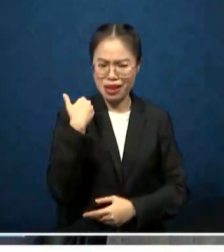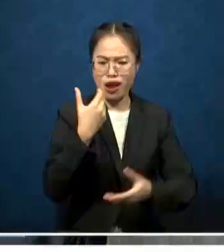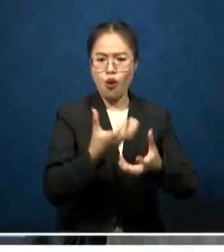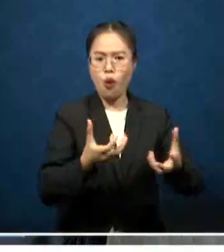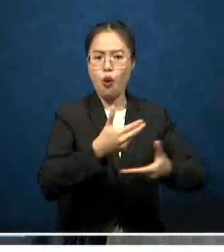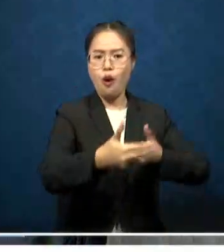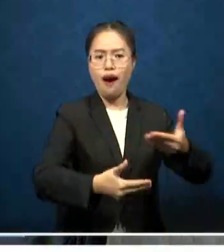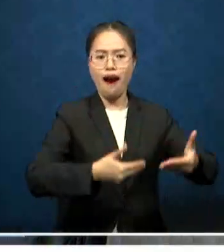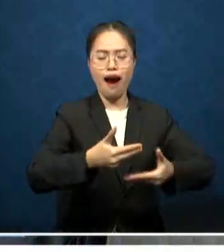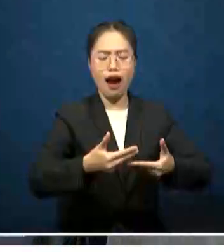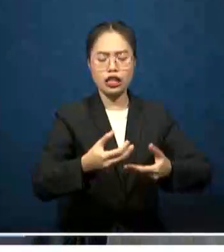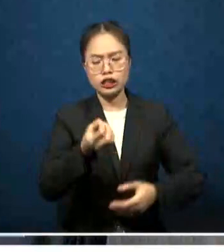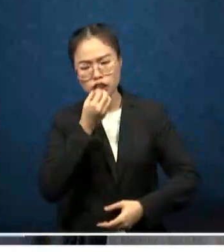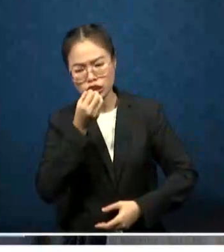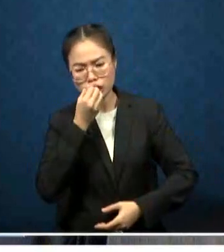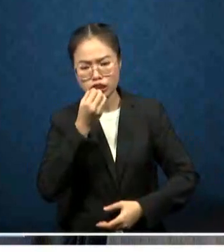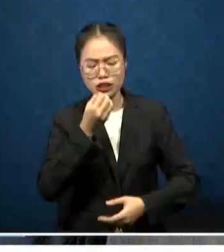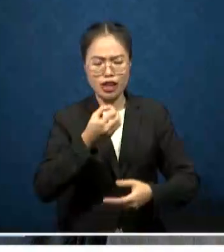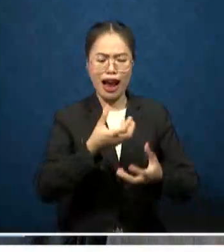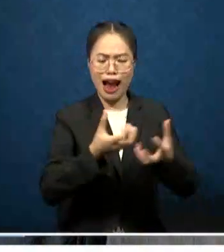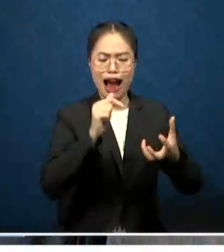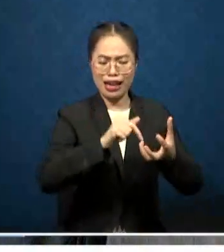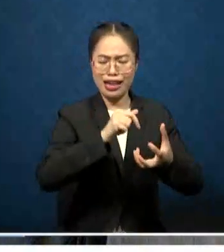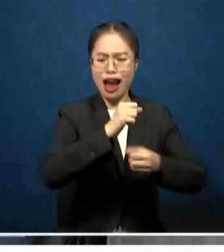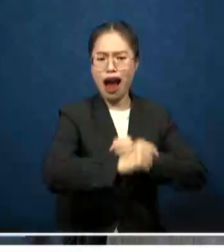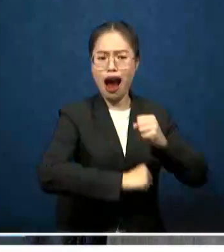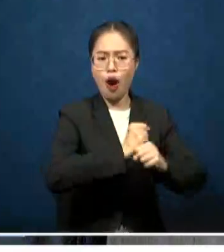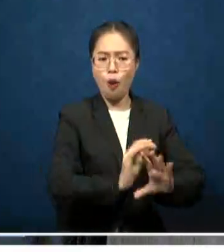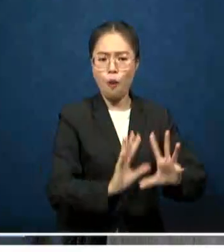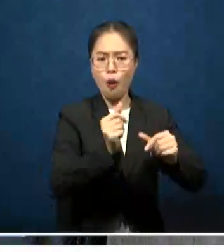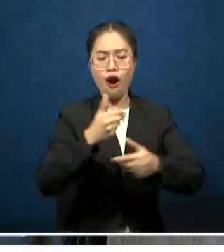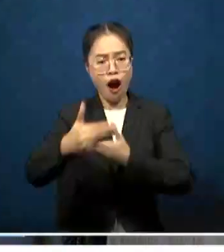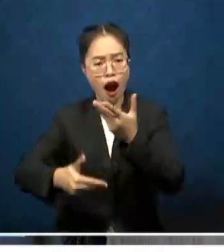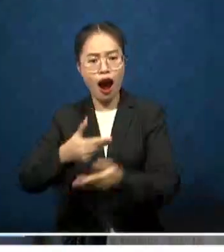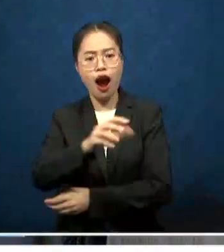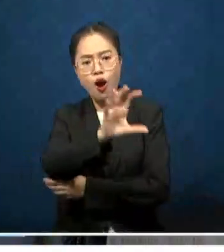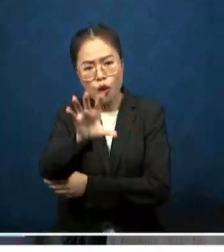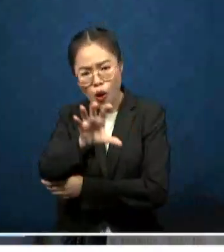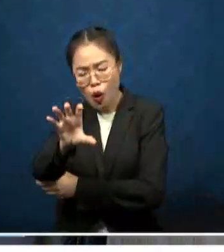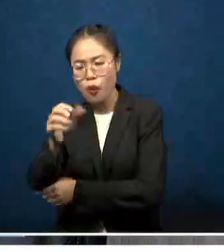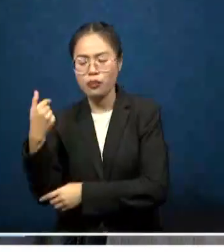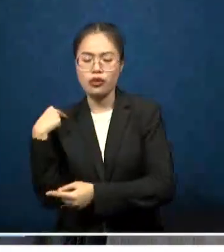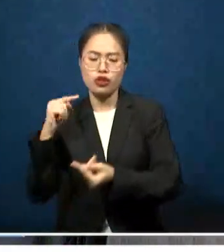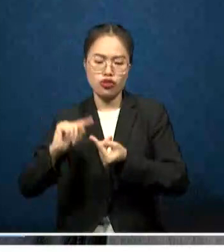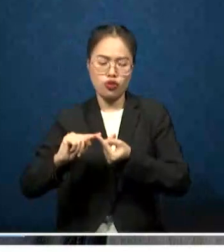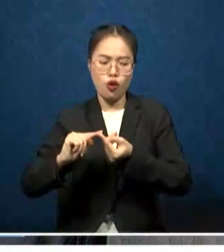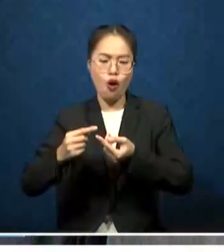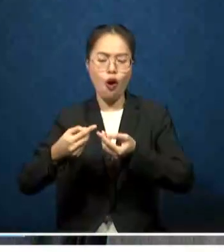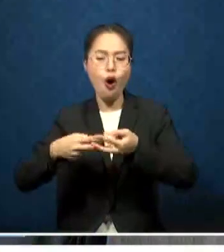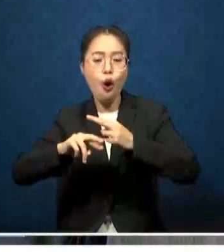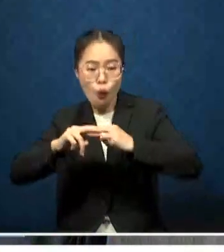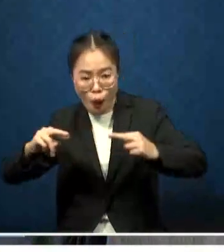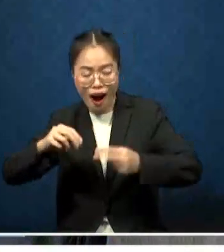สินค้าอาหารหมดอายุรวมทั้งการจัดกระเช้าในช่วงปี